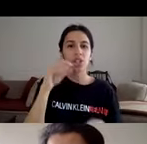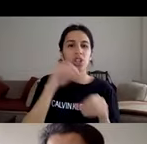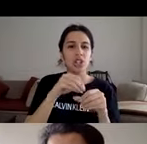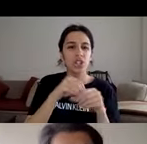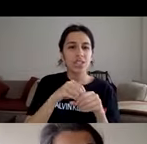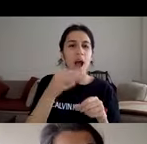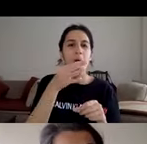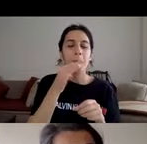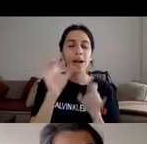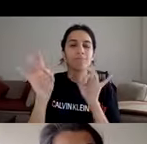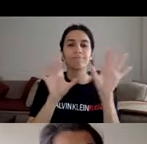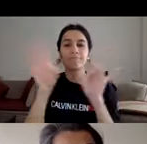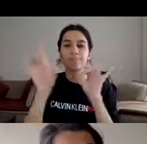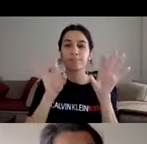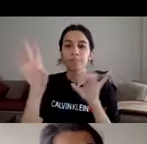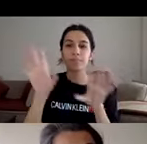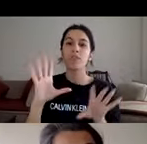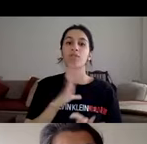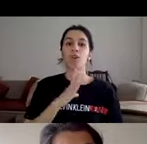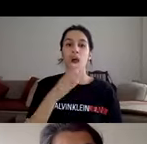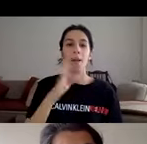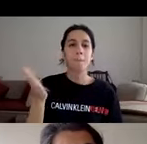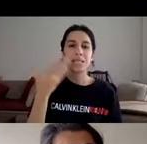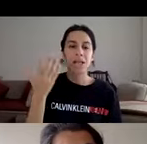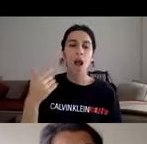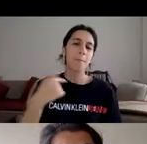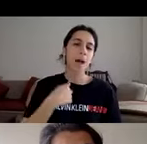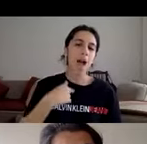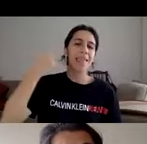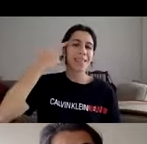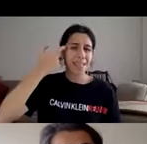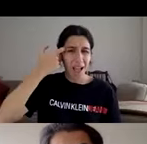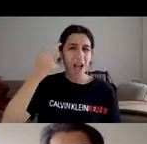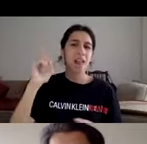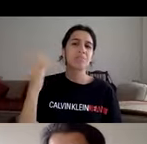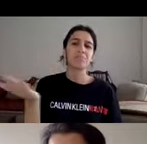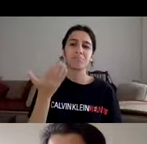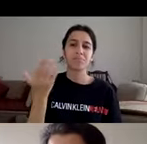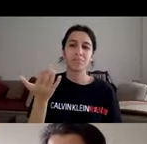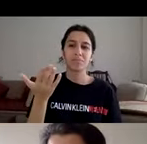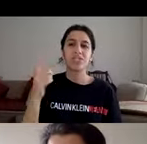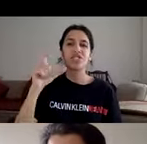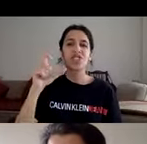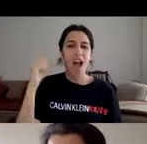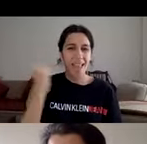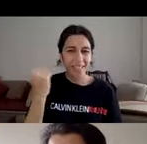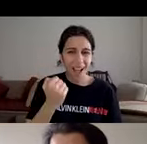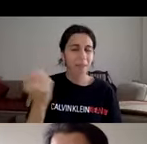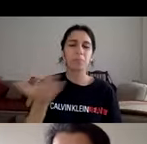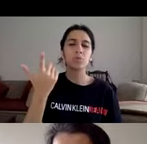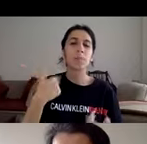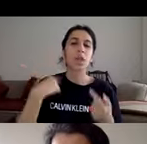filtreler koyabiliyorsunuz. Diyorsunuz ki bana işte saldırı, intihar, işte cinayet